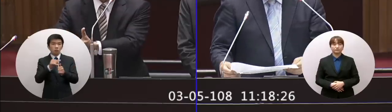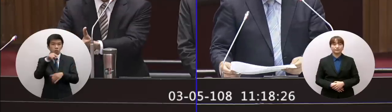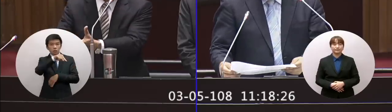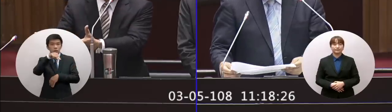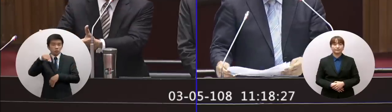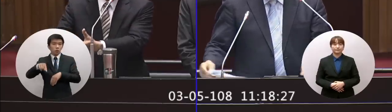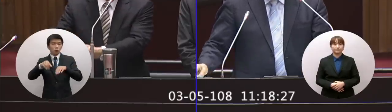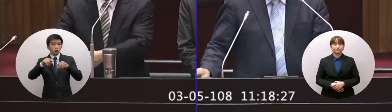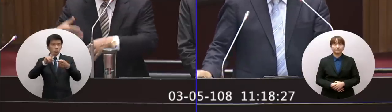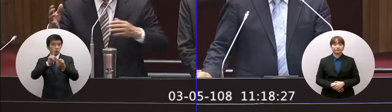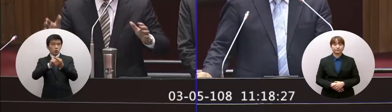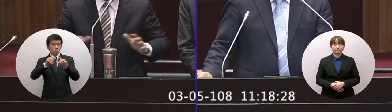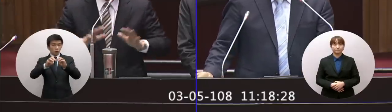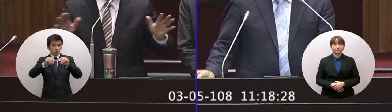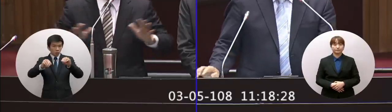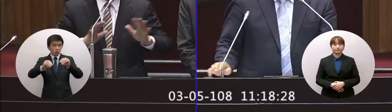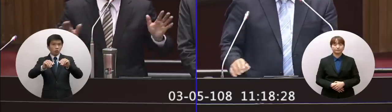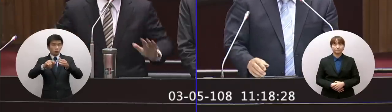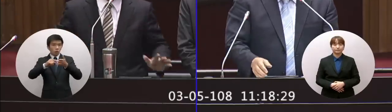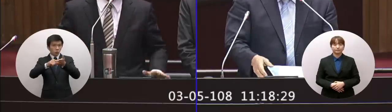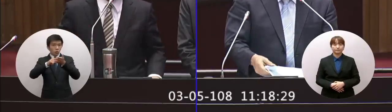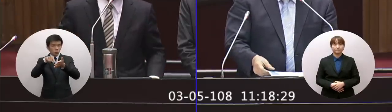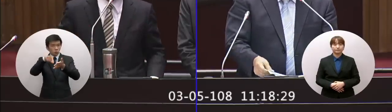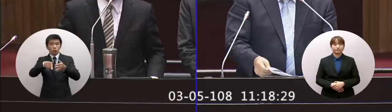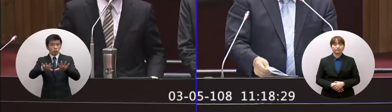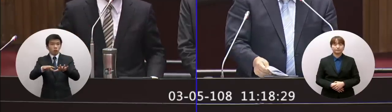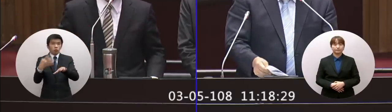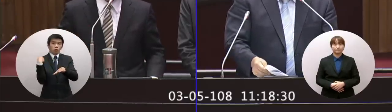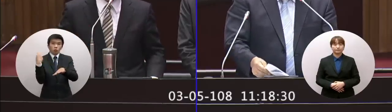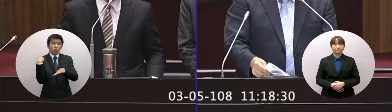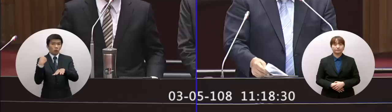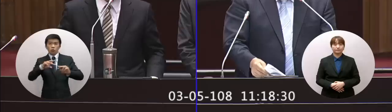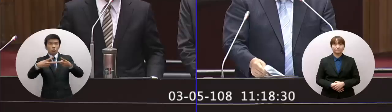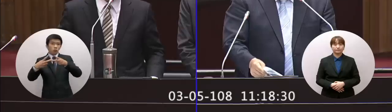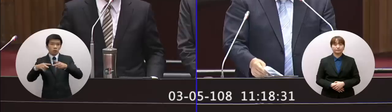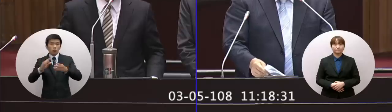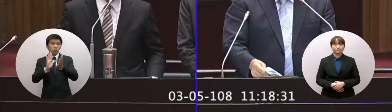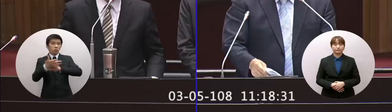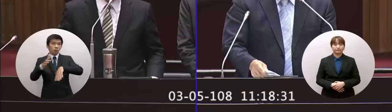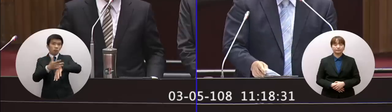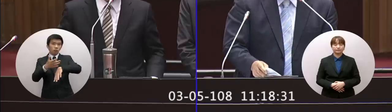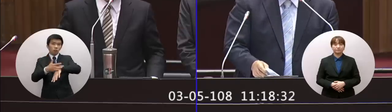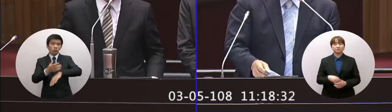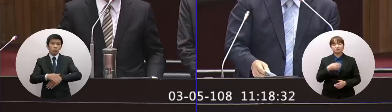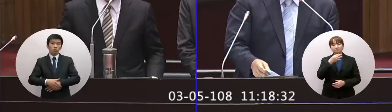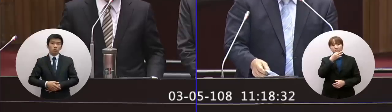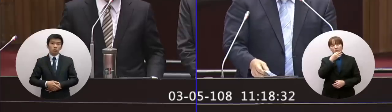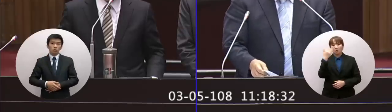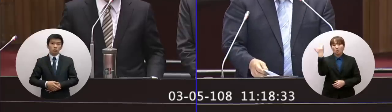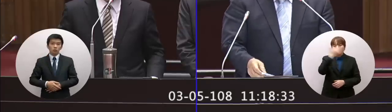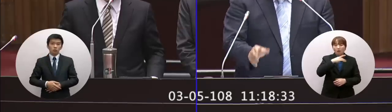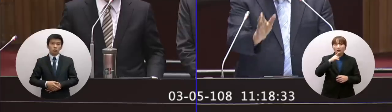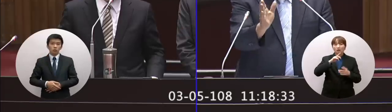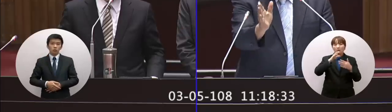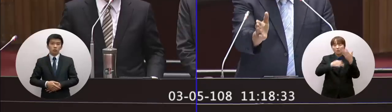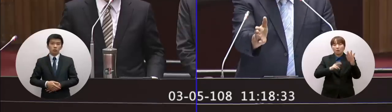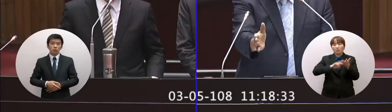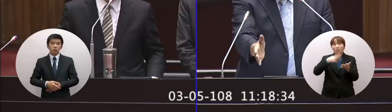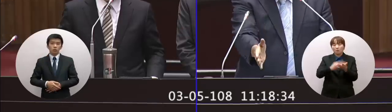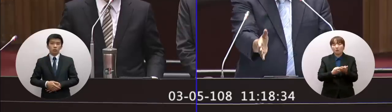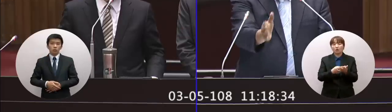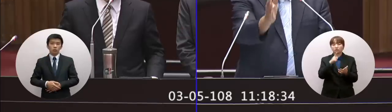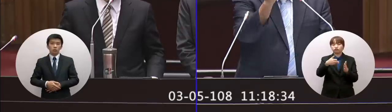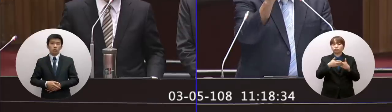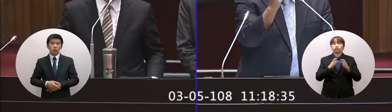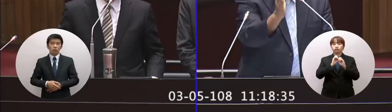这里使用土地了，那这个现状他不会去变更， 就怕哪一天突然就变更了嘛。所以院长，你